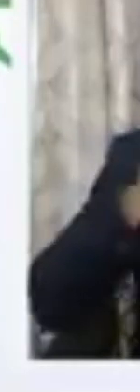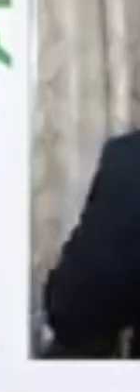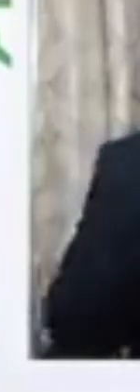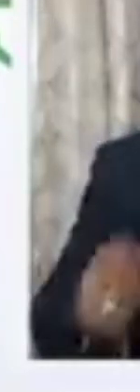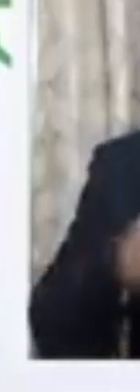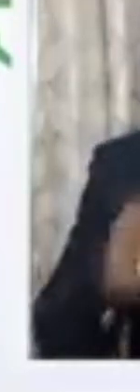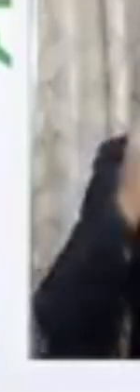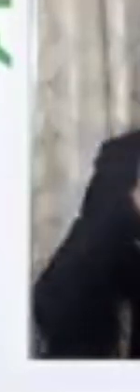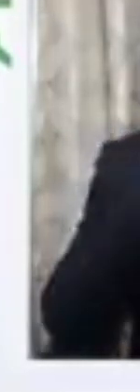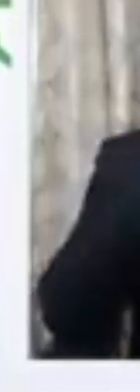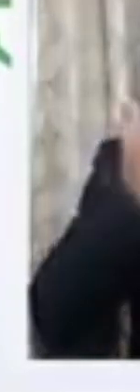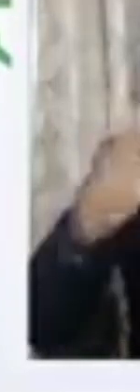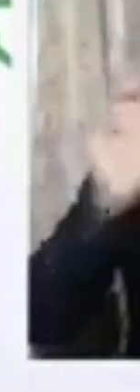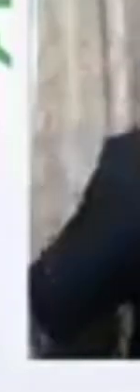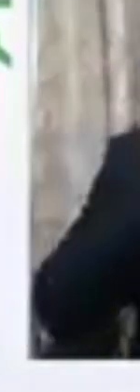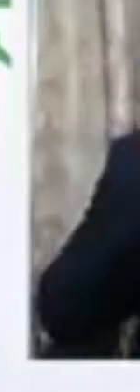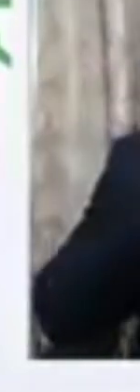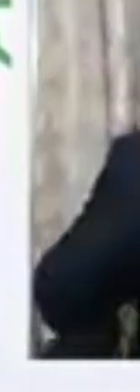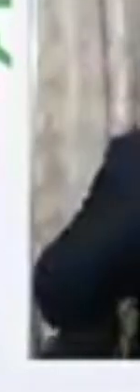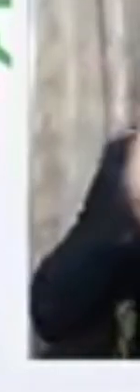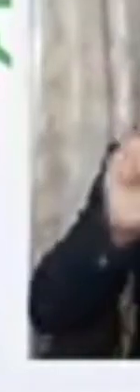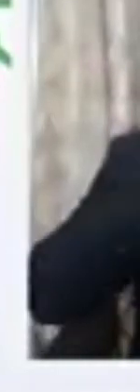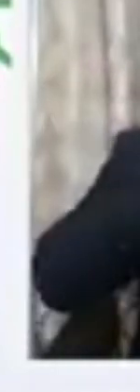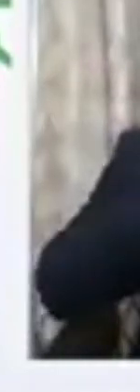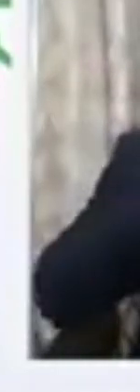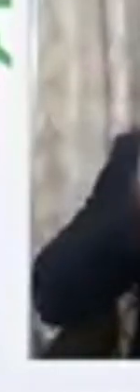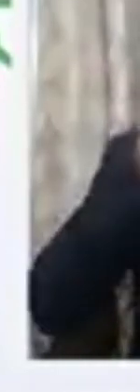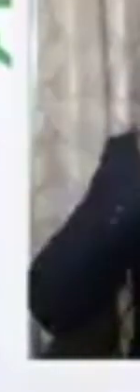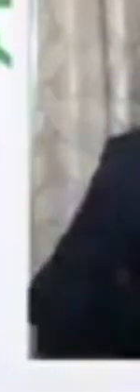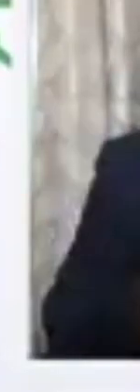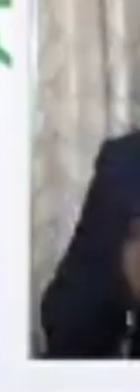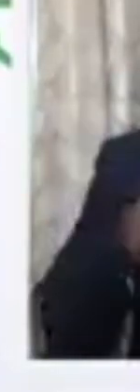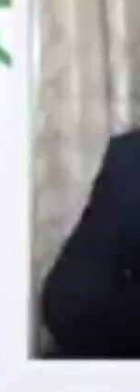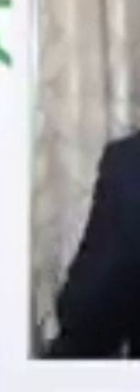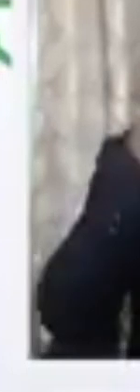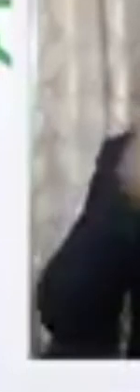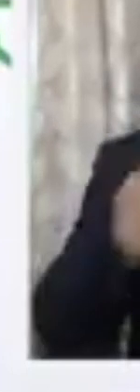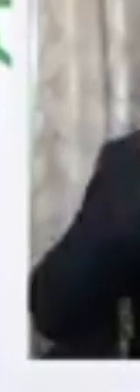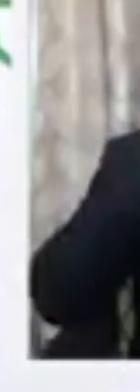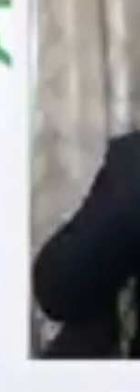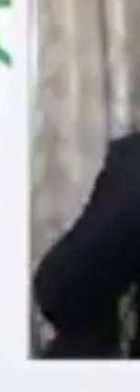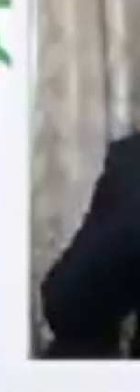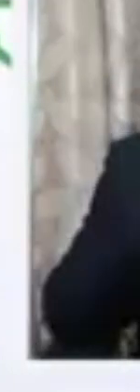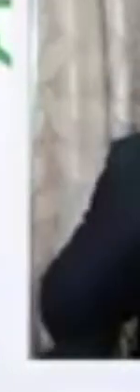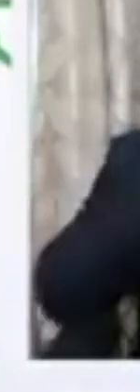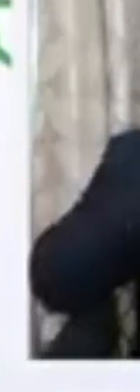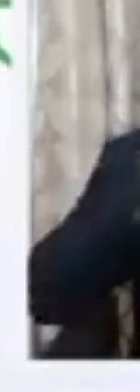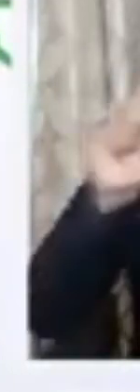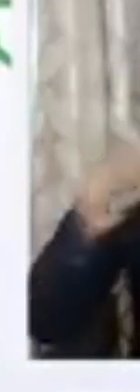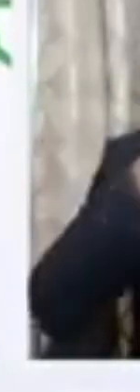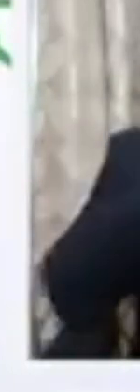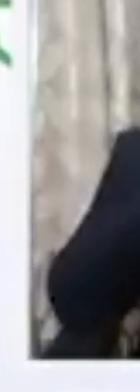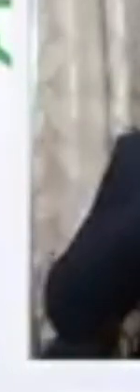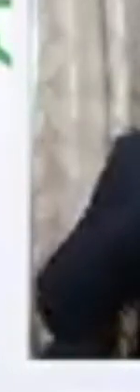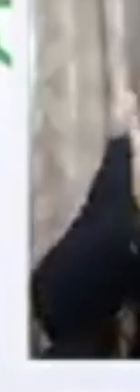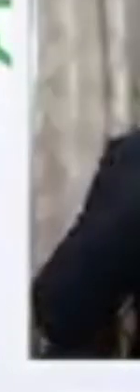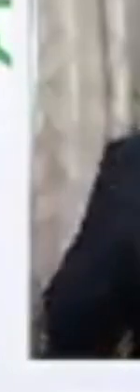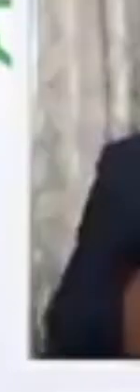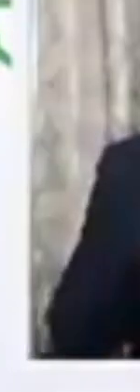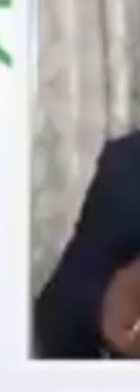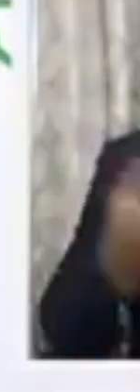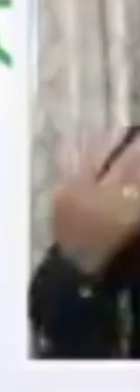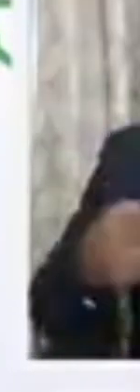155 জন। এ পর্যন্ত আইসোলেশনে 13,637 জন এবং এ পর্যন্ত ছাড় পেয়েছেন 4,873 জন।